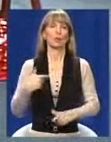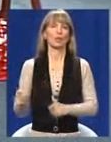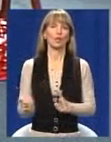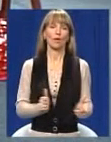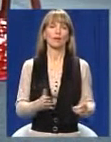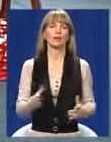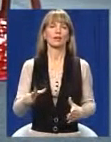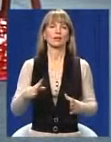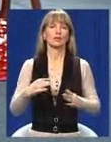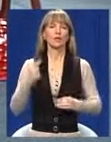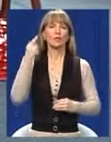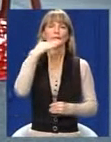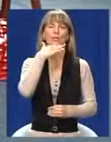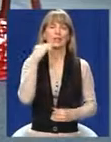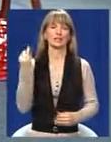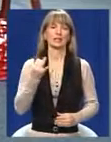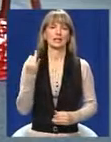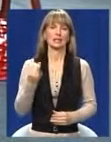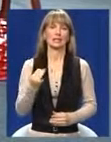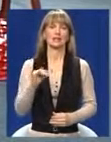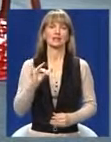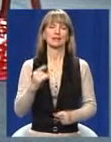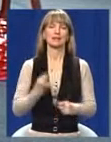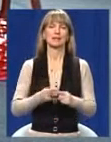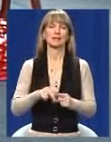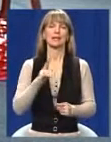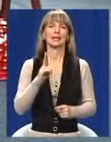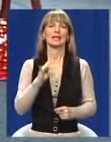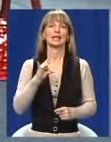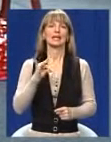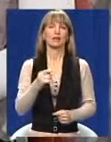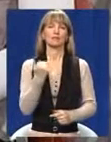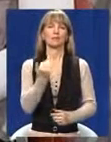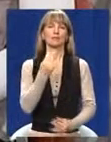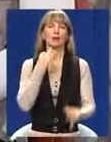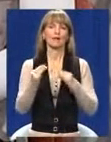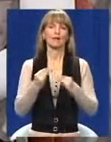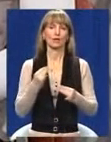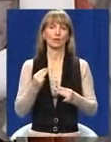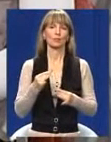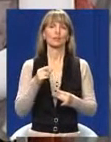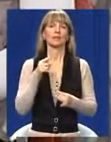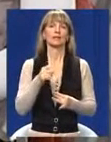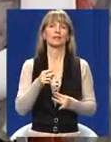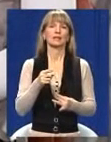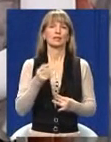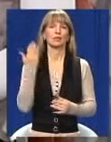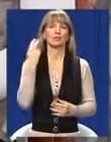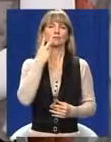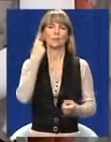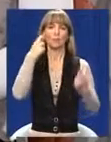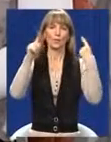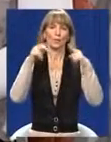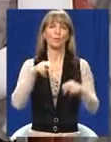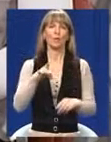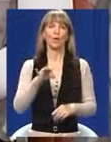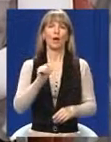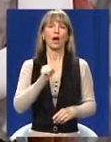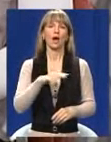нами дізнаватися дуже багато цікавостей. Тож, давай, Кірочко, з тобою поговоримо. Чи ти взагалі колись дивилася мультика про